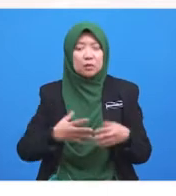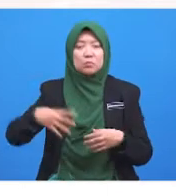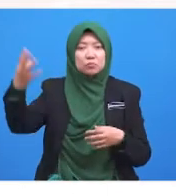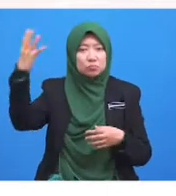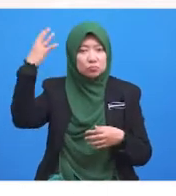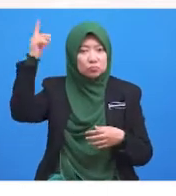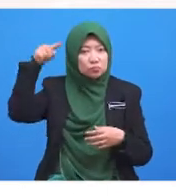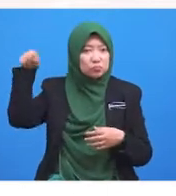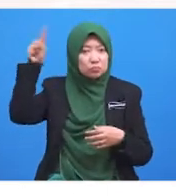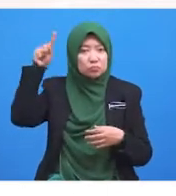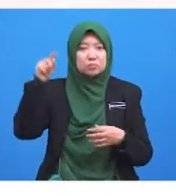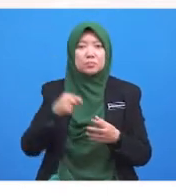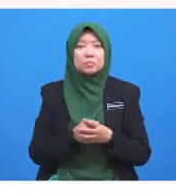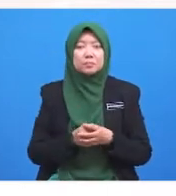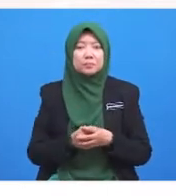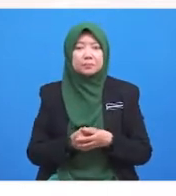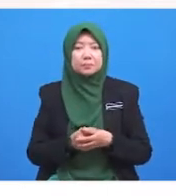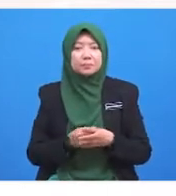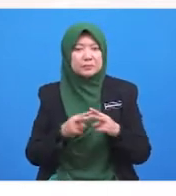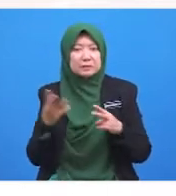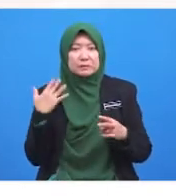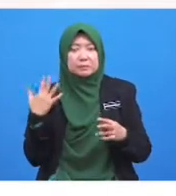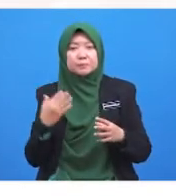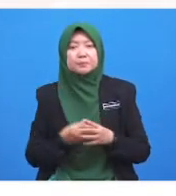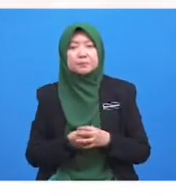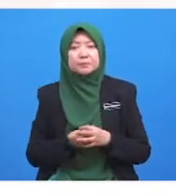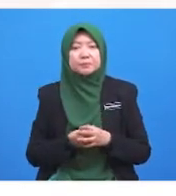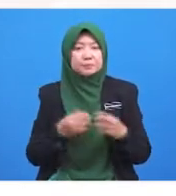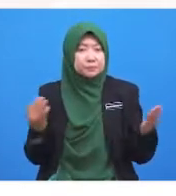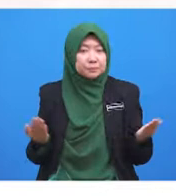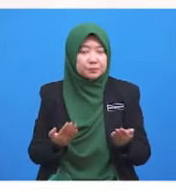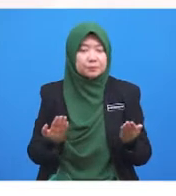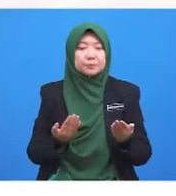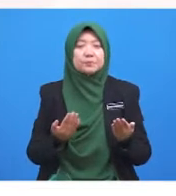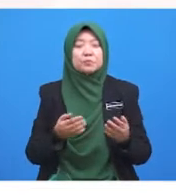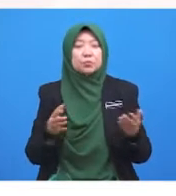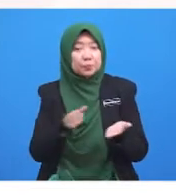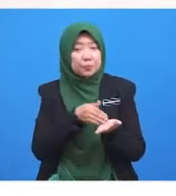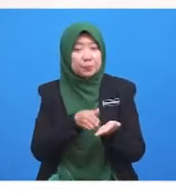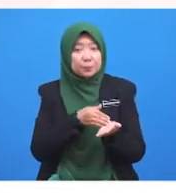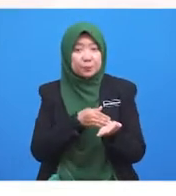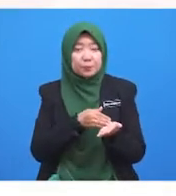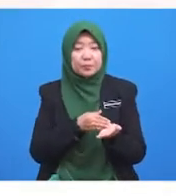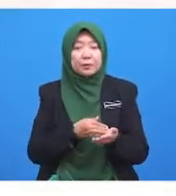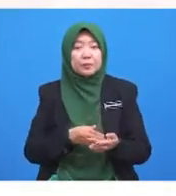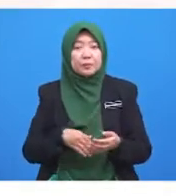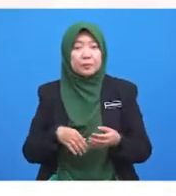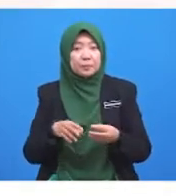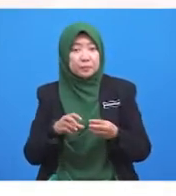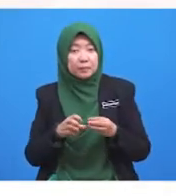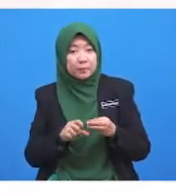bawah sinar matahari yang terik. Digalakkan menyapu lebih pelembap pada waktu malam sehingga 1